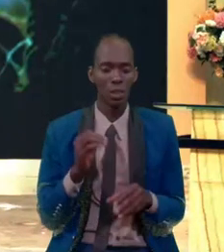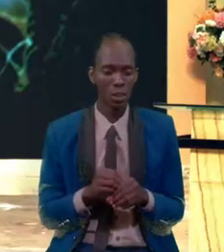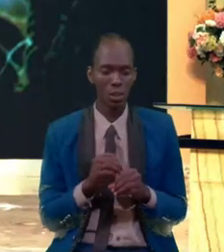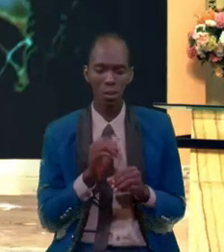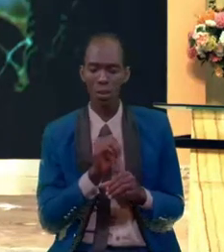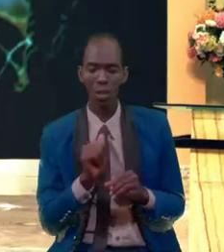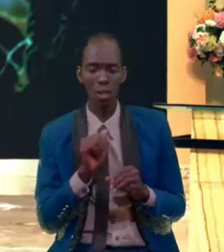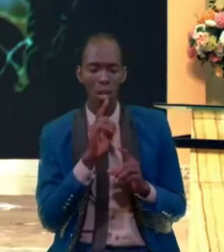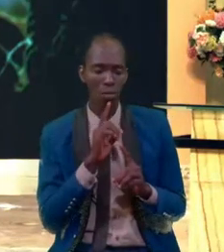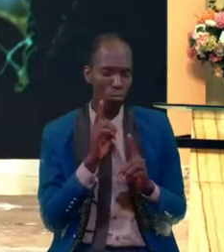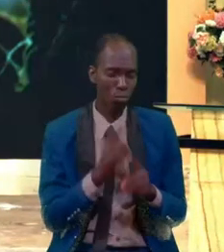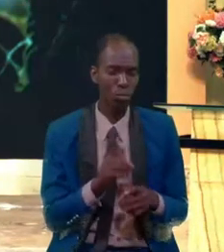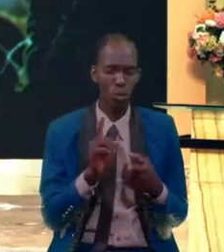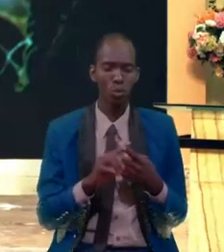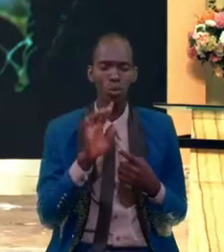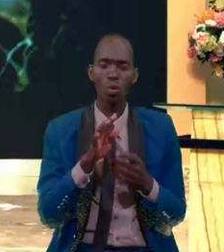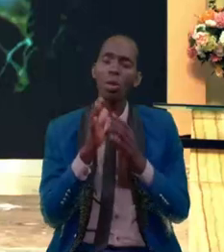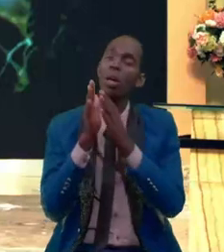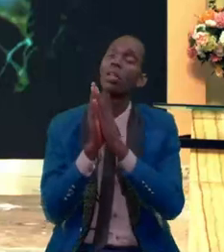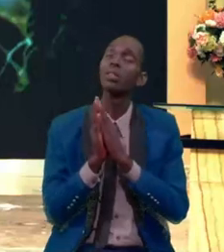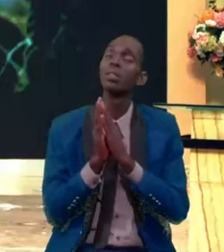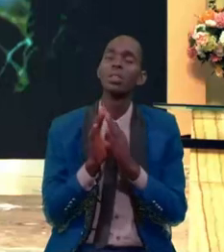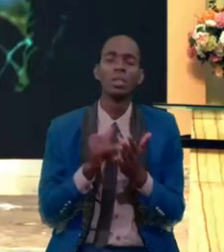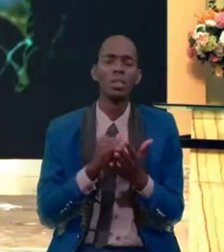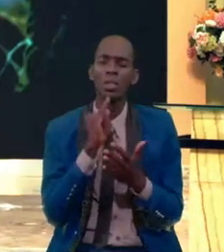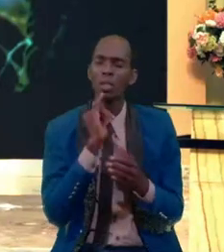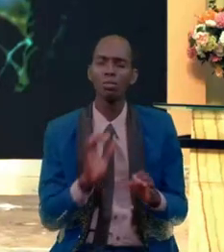Il exauce vos requêtes. C'est fait.